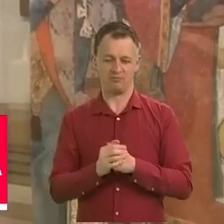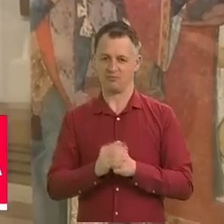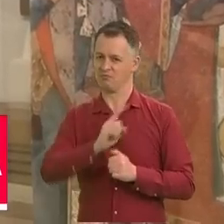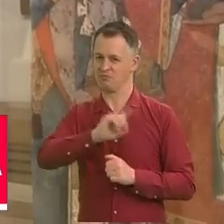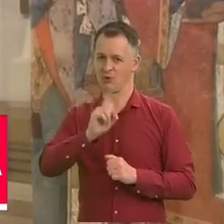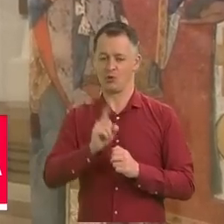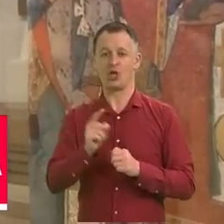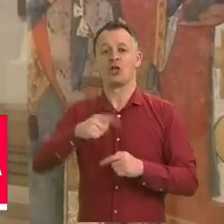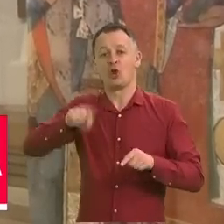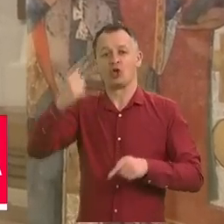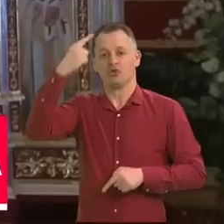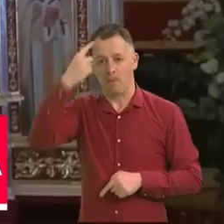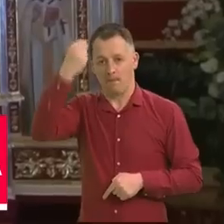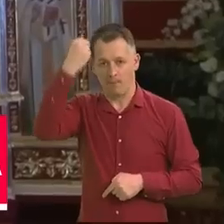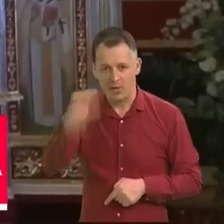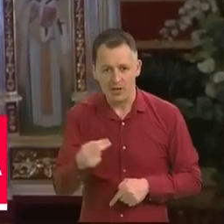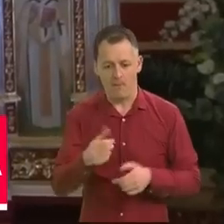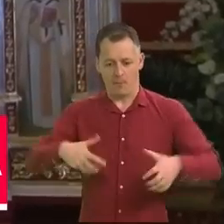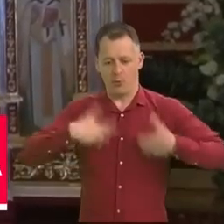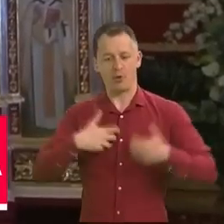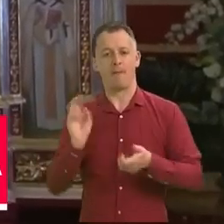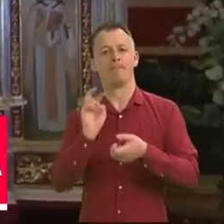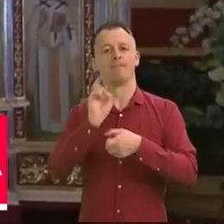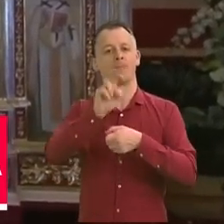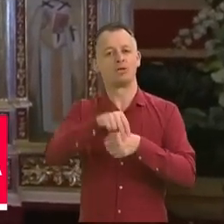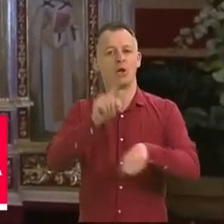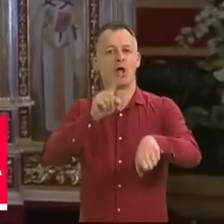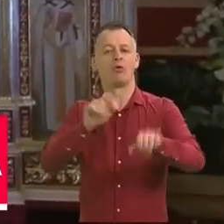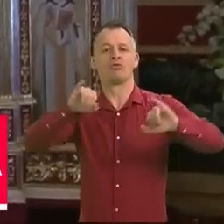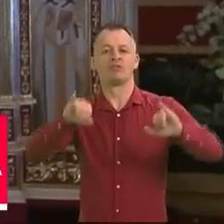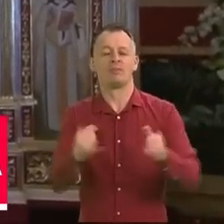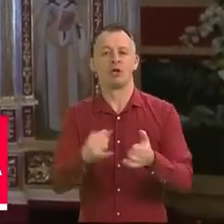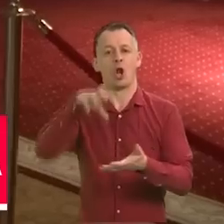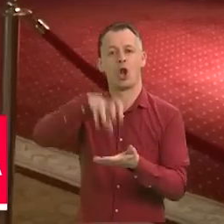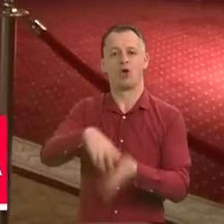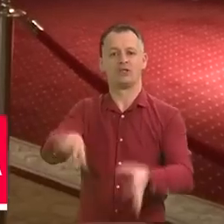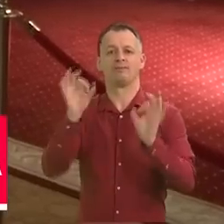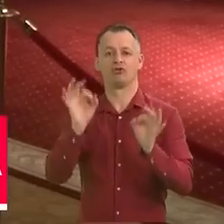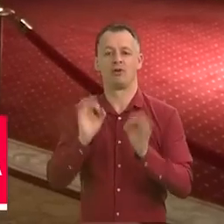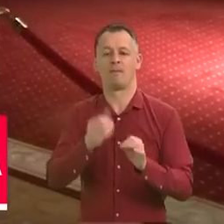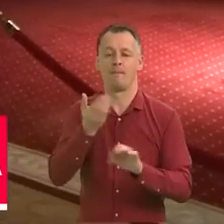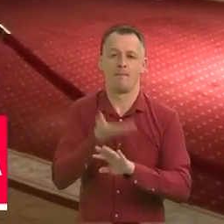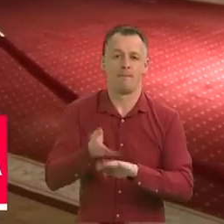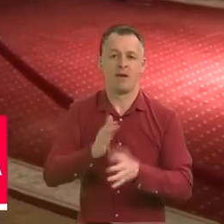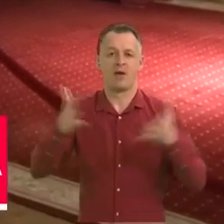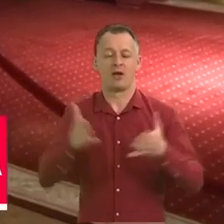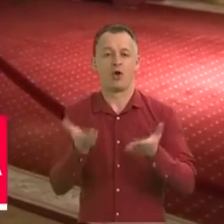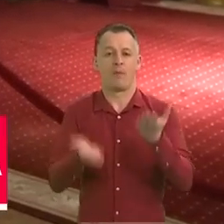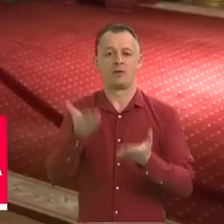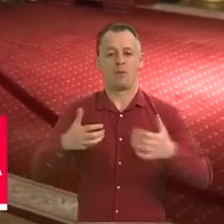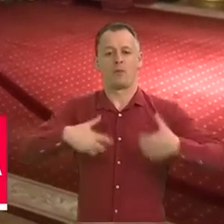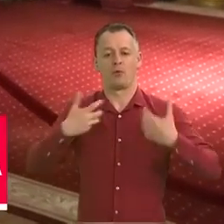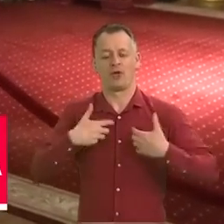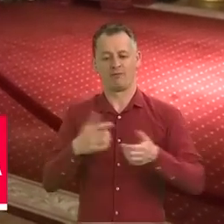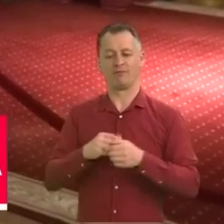că bucuria participării la un moment, la un eveniment sau într-un loc anume este mult mai mare decât bucuria